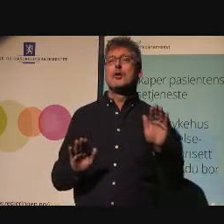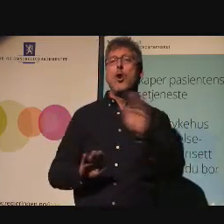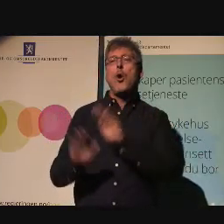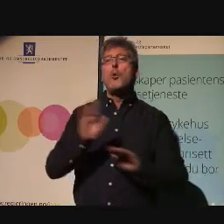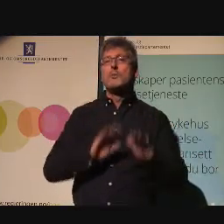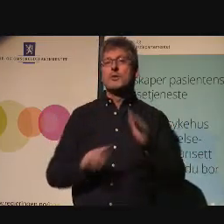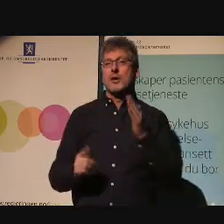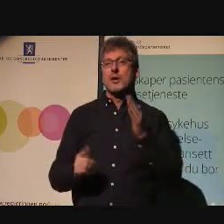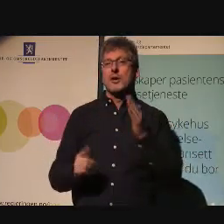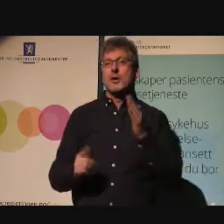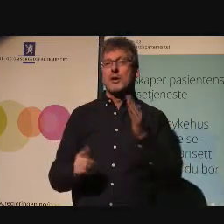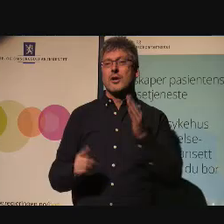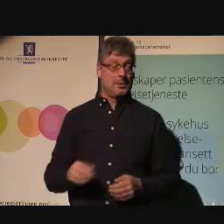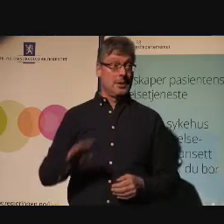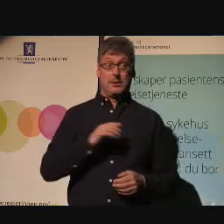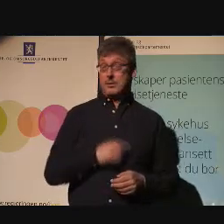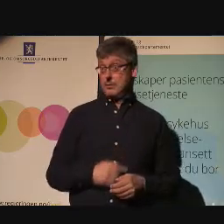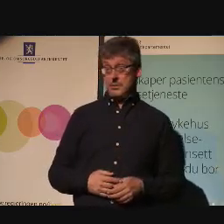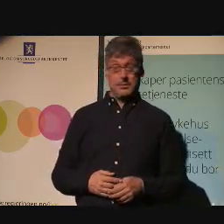Jeg synes jo det høres helt utrolig ut.